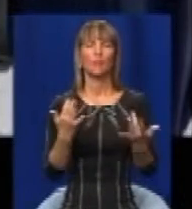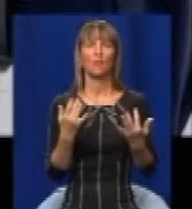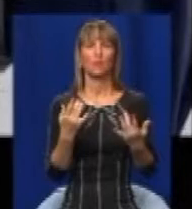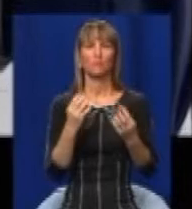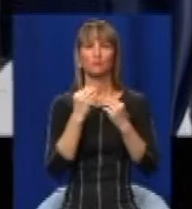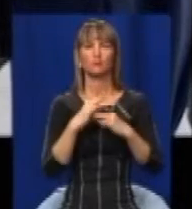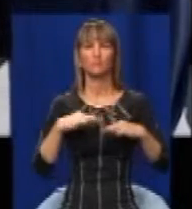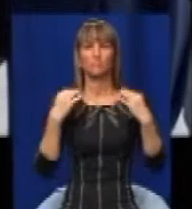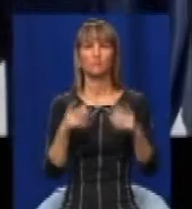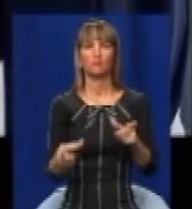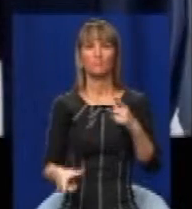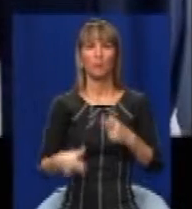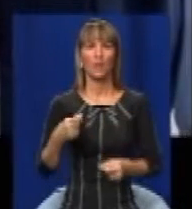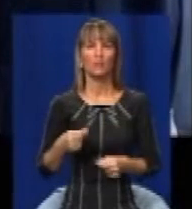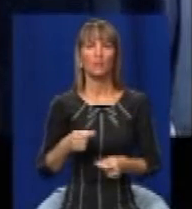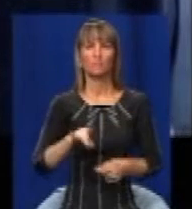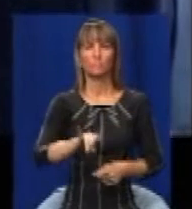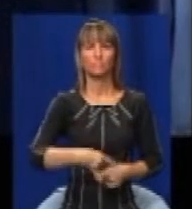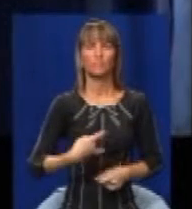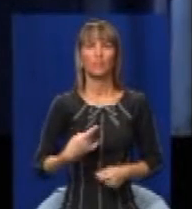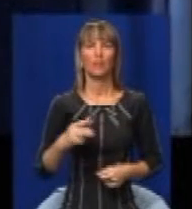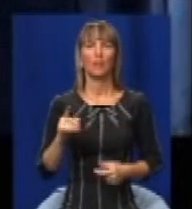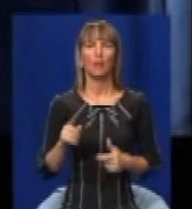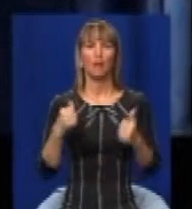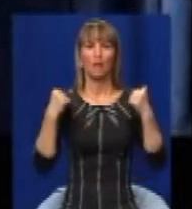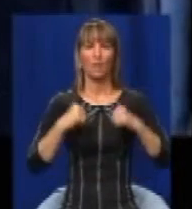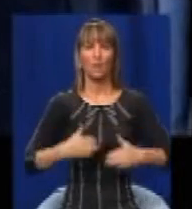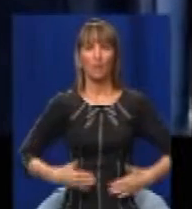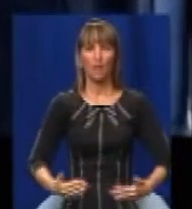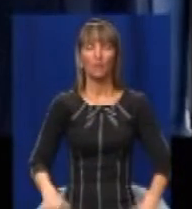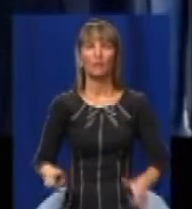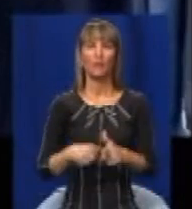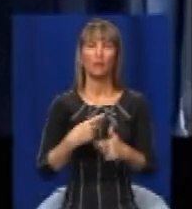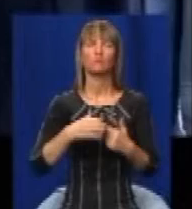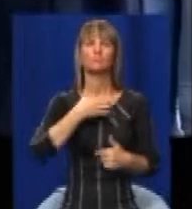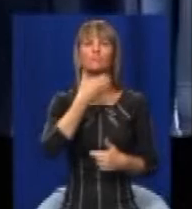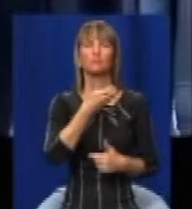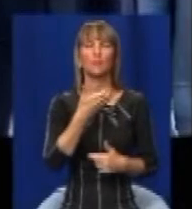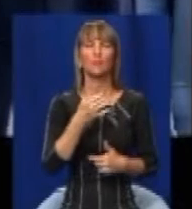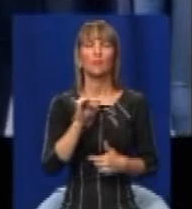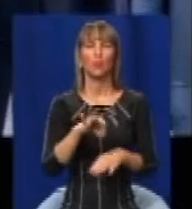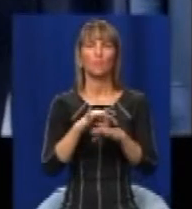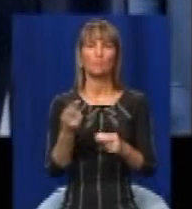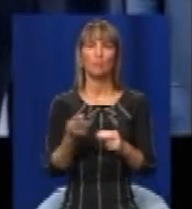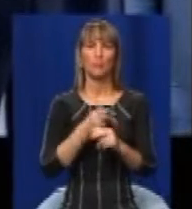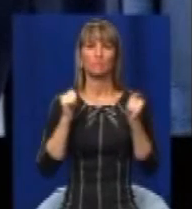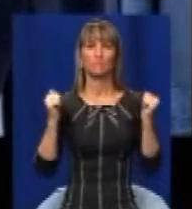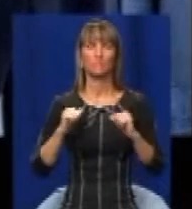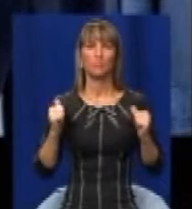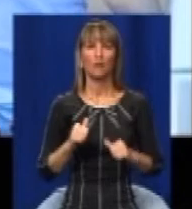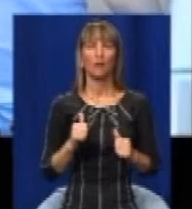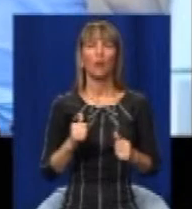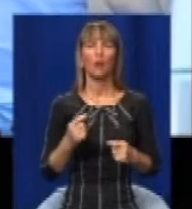– поєднання джинсів з піджаком, кардиганом або водолазкою, носіння сорочки або футболки без піджака, невимушений